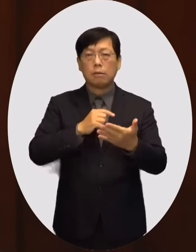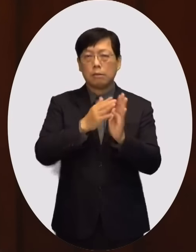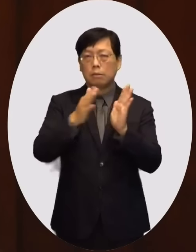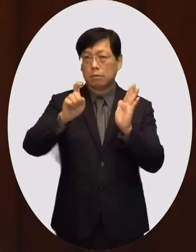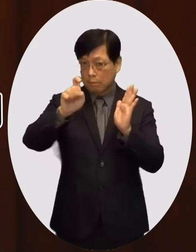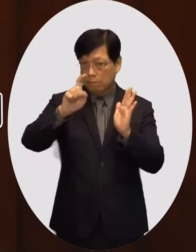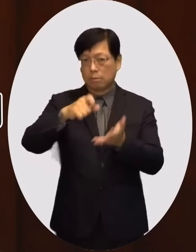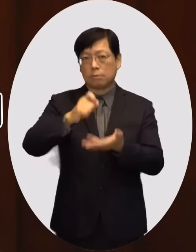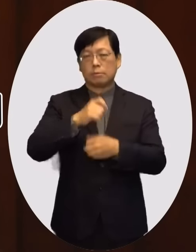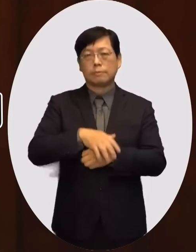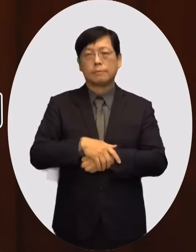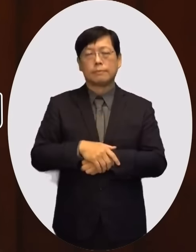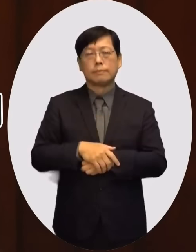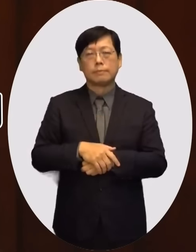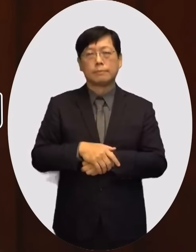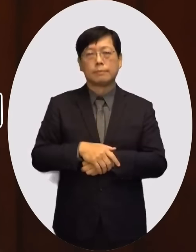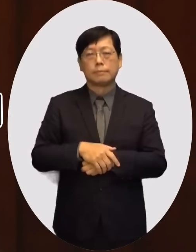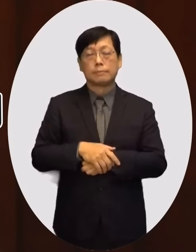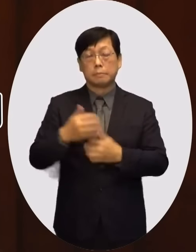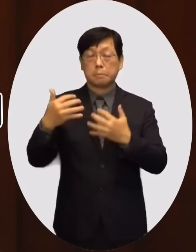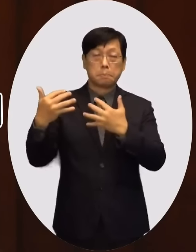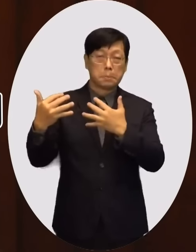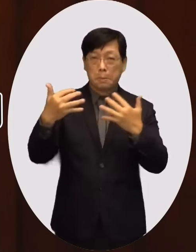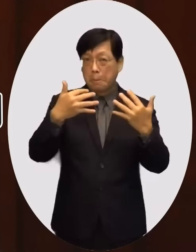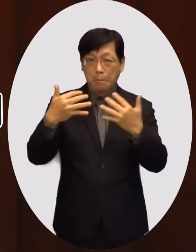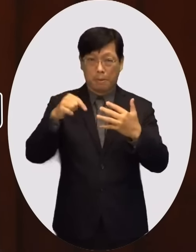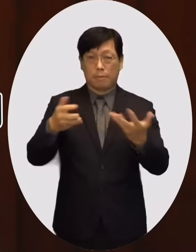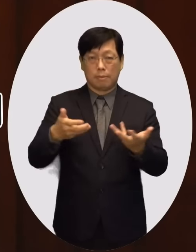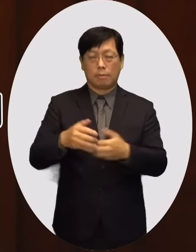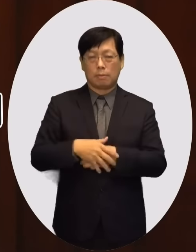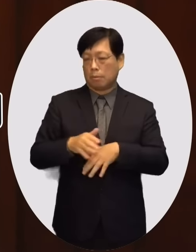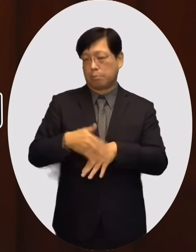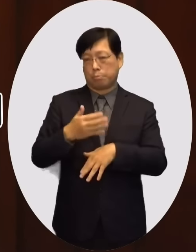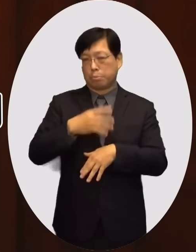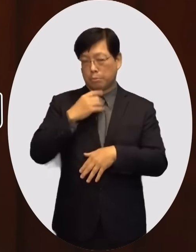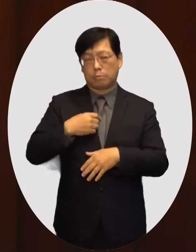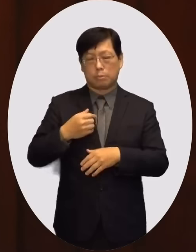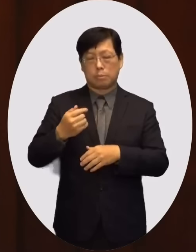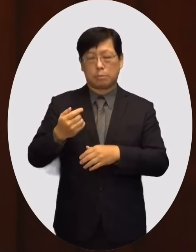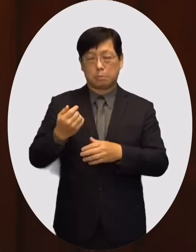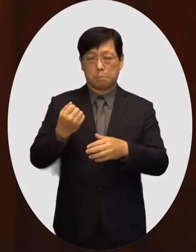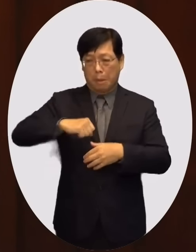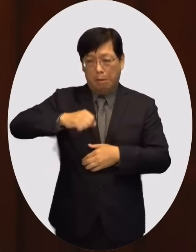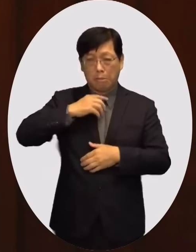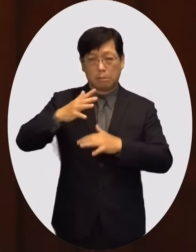页有主张说，质询呢并未违反明确性原则。